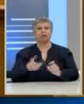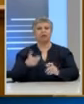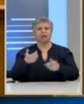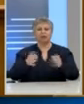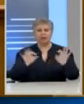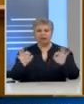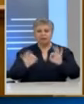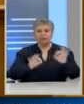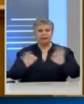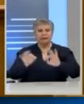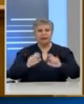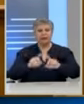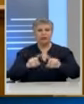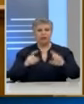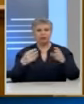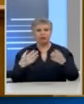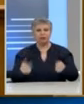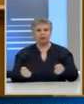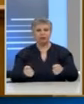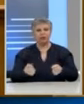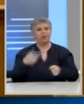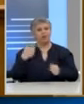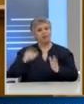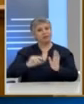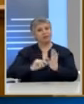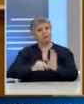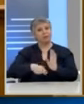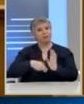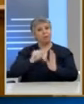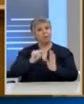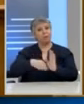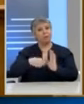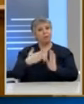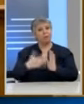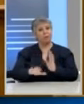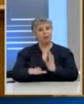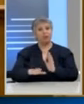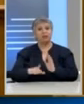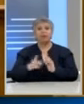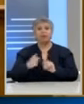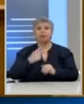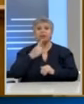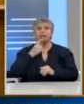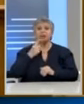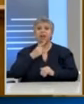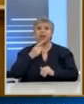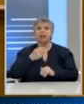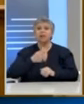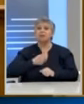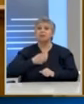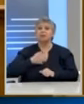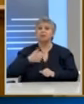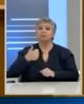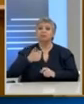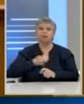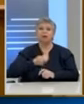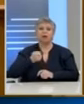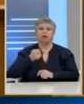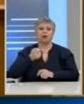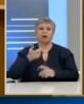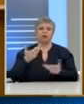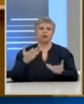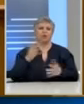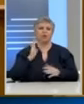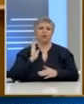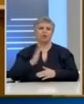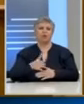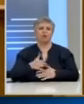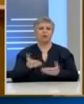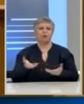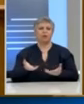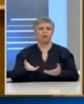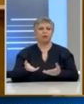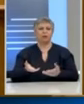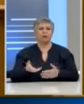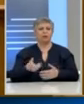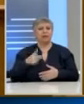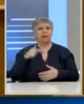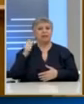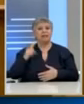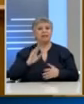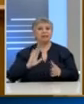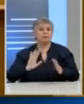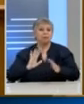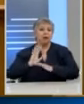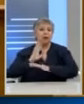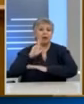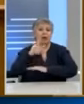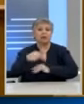τα πλεονάσματα? Θεωρούσατε ότι το χρέος είναι βιώσιμο ακόμη και αν χρειαστεί να πάρουμε να έχουμε πλεονάσματα 4% στο 2030.